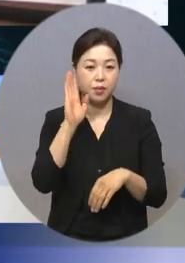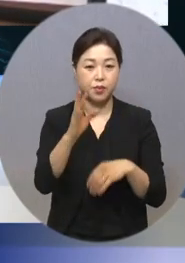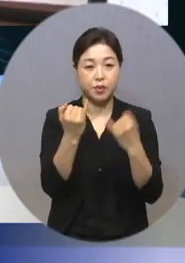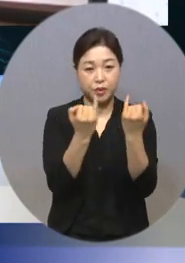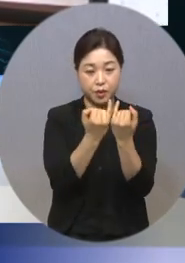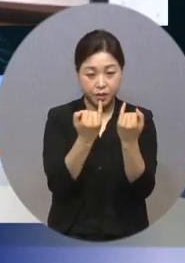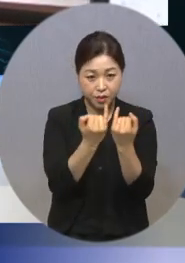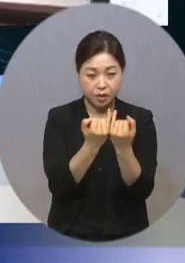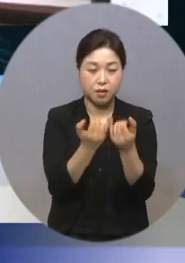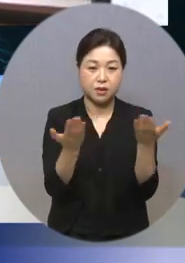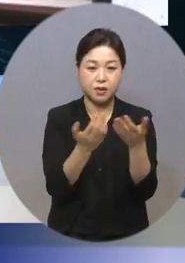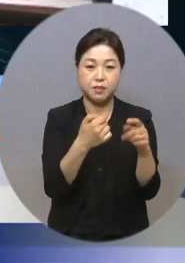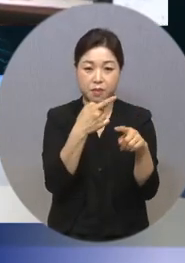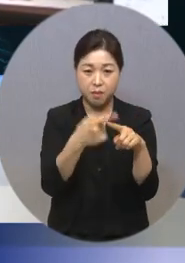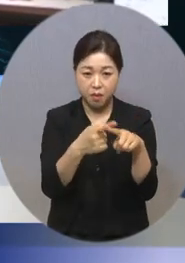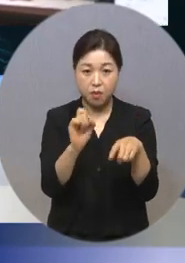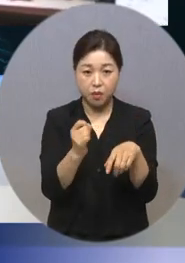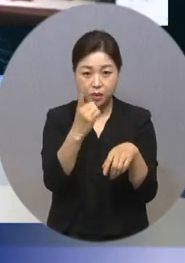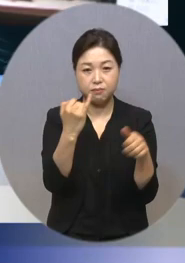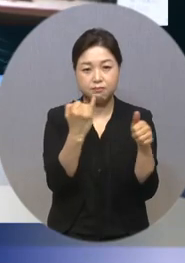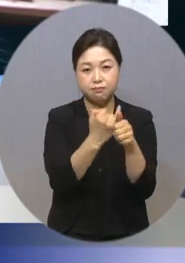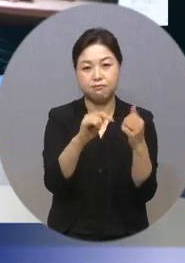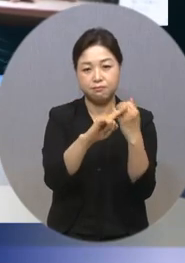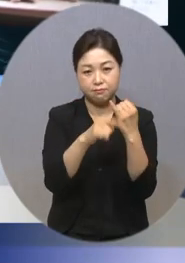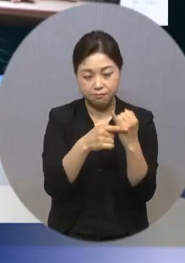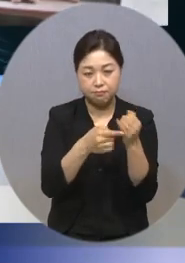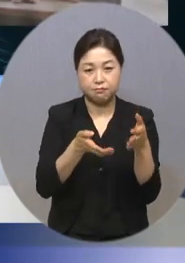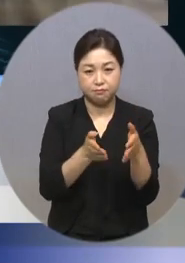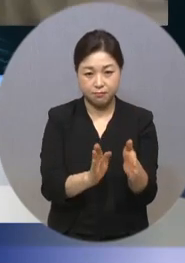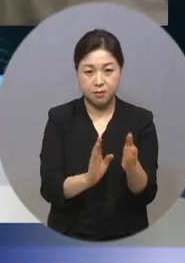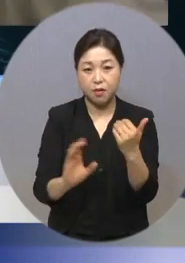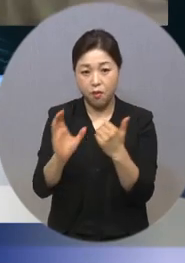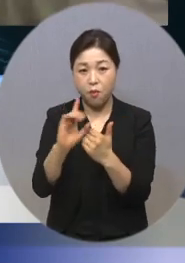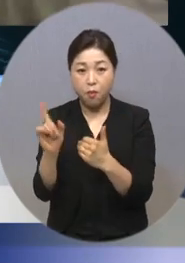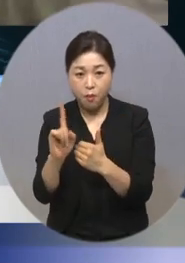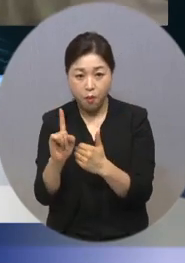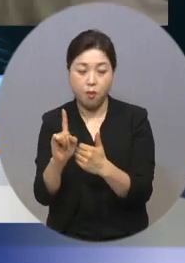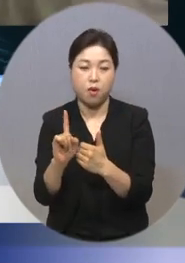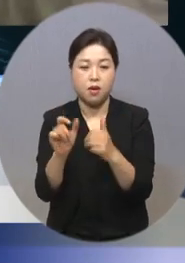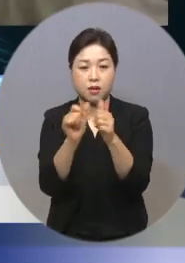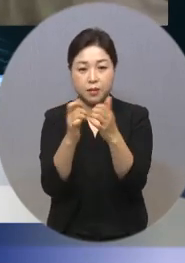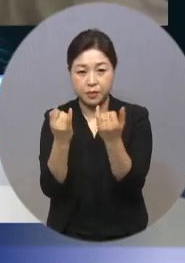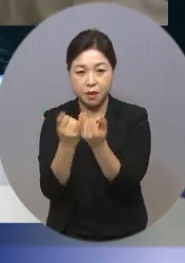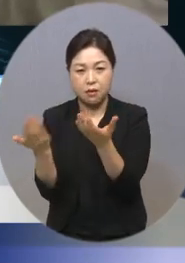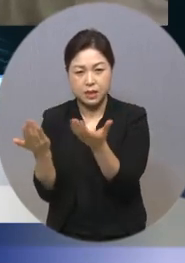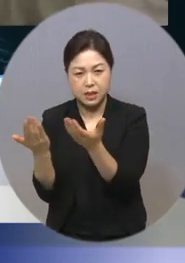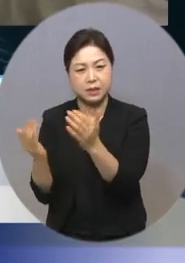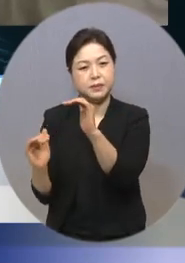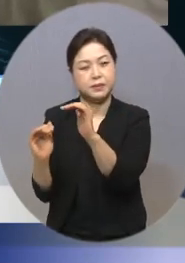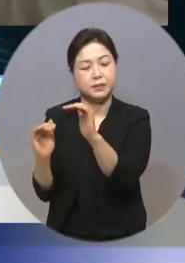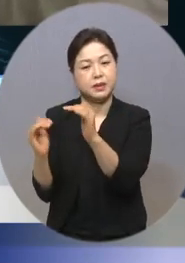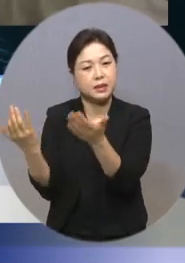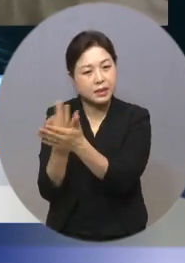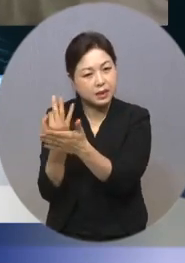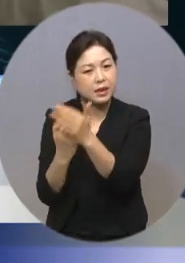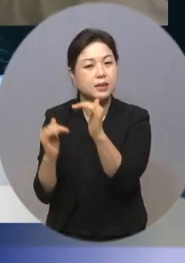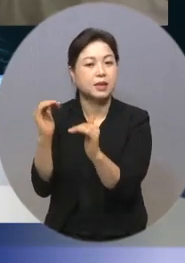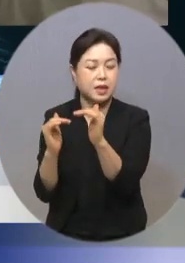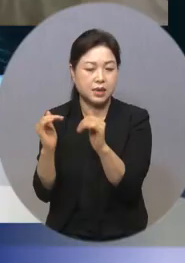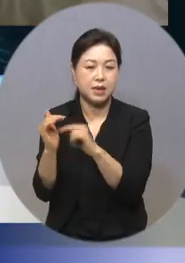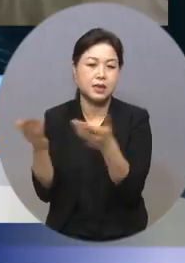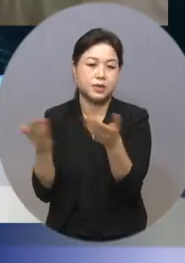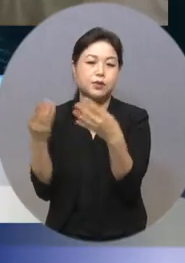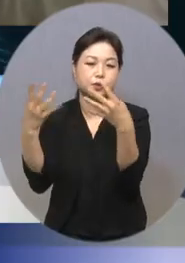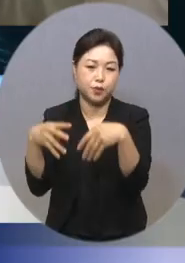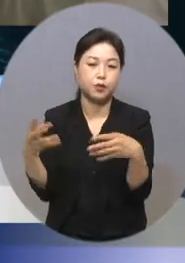경력단절 사후에 혼인과 임신 출산 뿐만 아니라 성별과 임금 격차 등의 근로 조건 도출 가